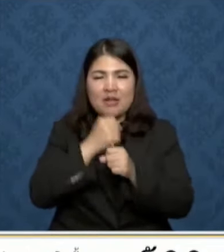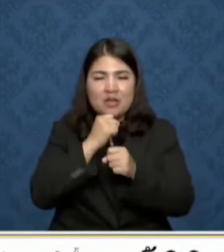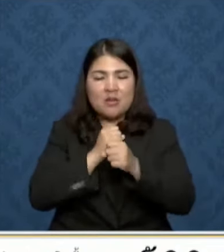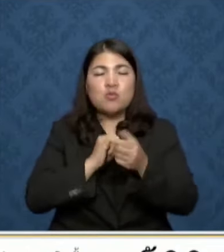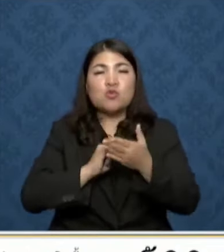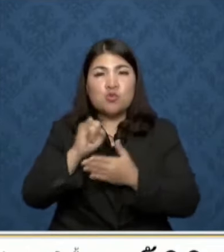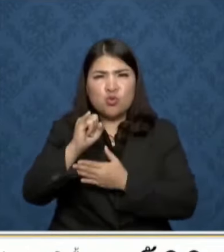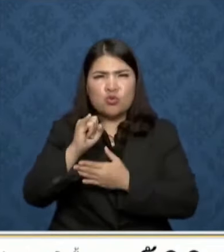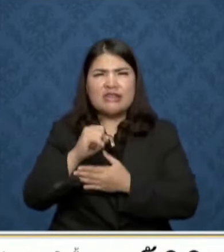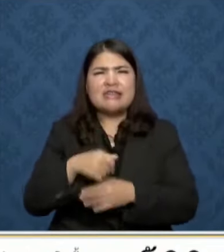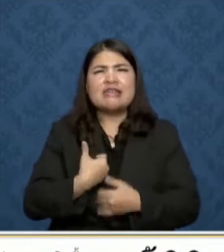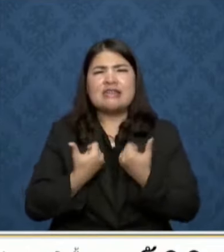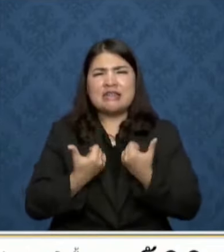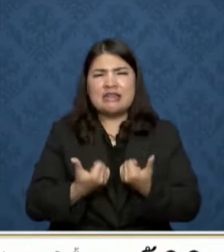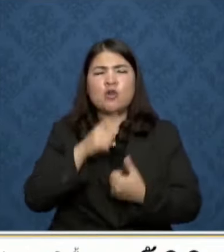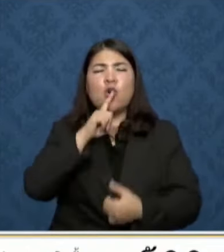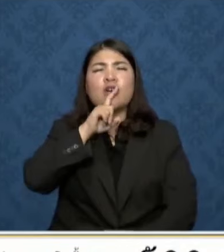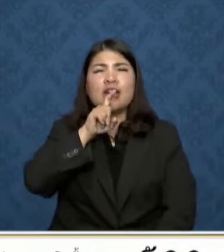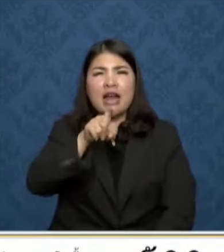ทีนี้ต้องถามครัว่